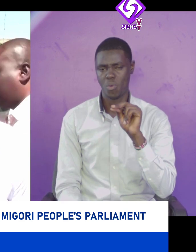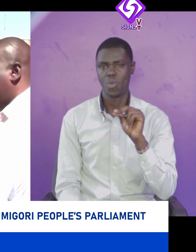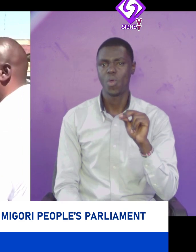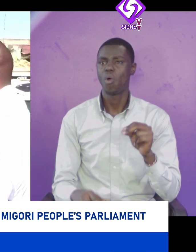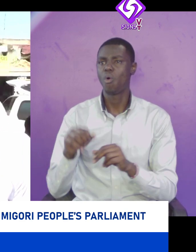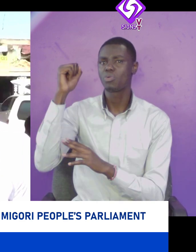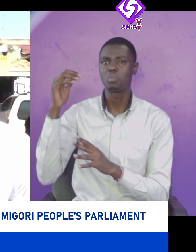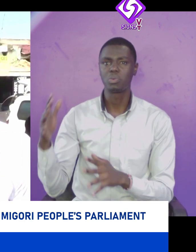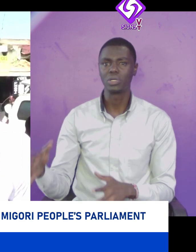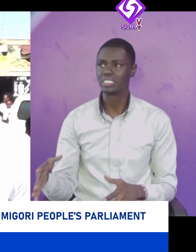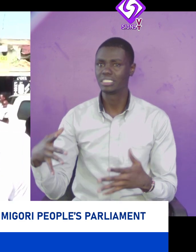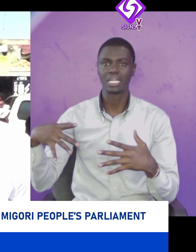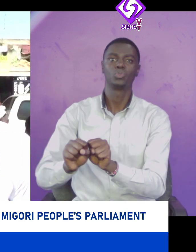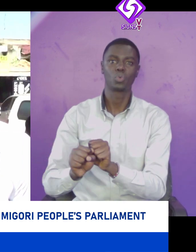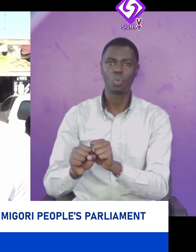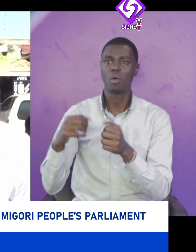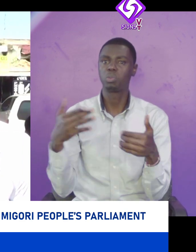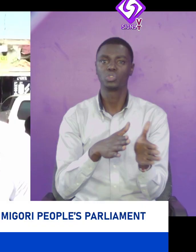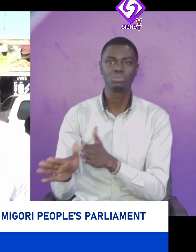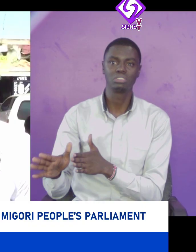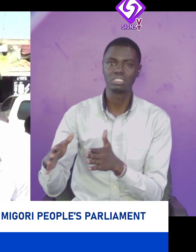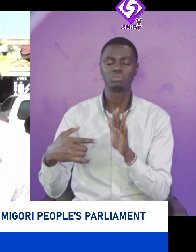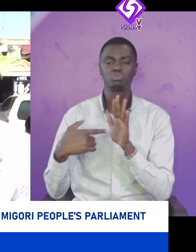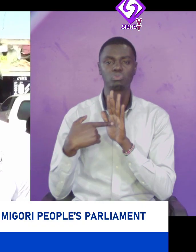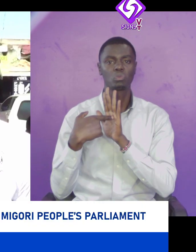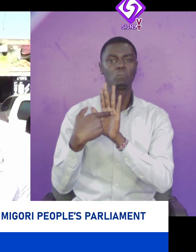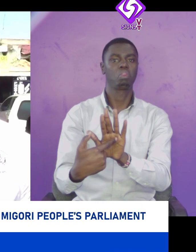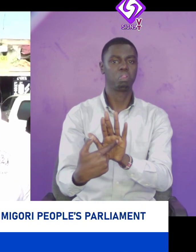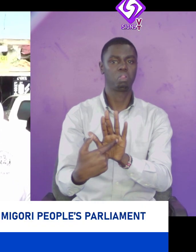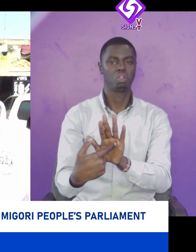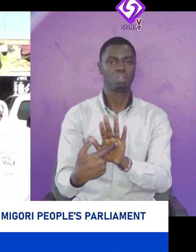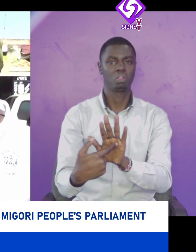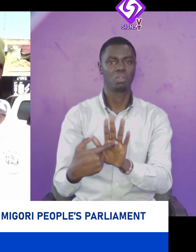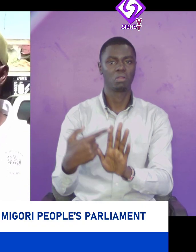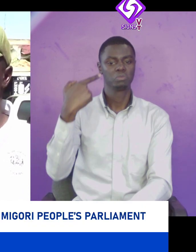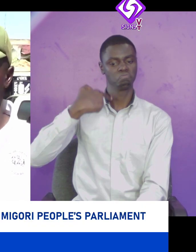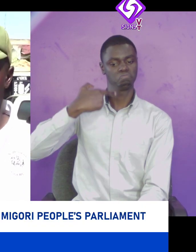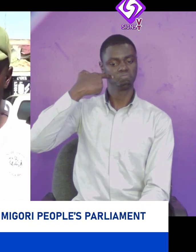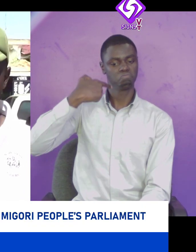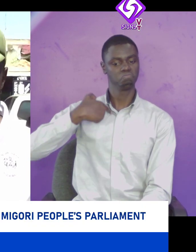mwingine achukue fursa kuonyesha ushujaa wake,